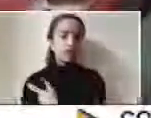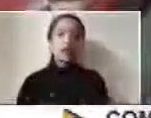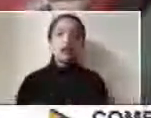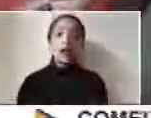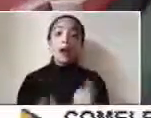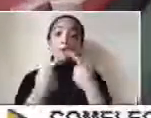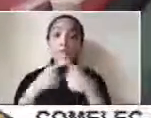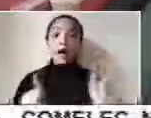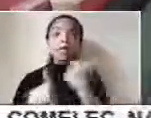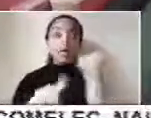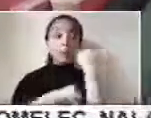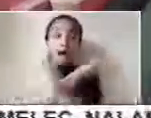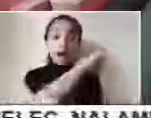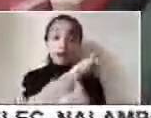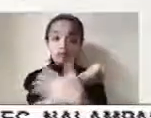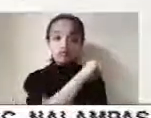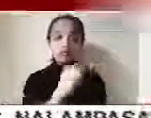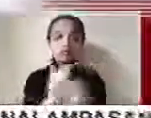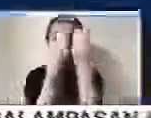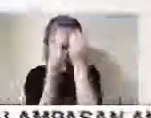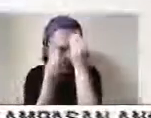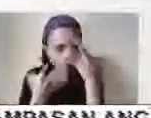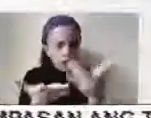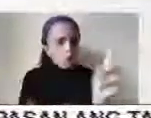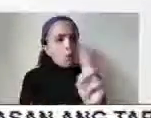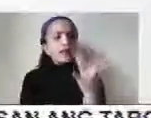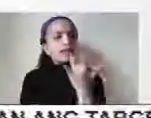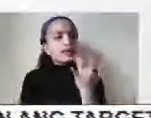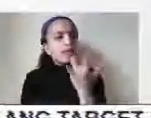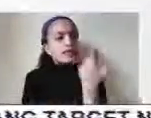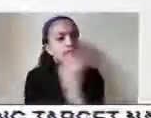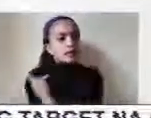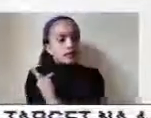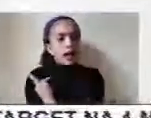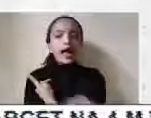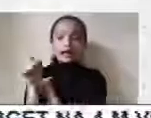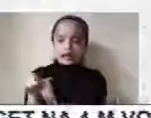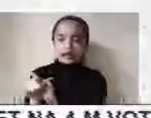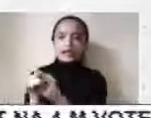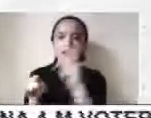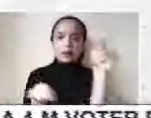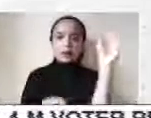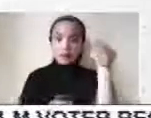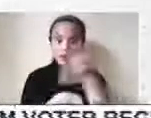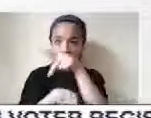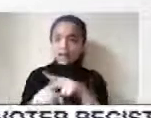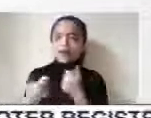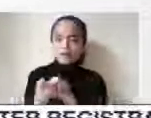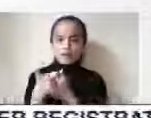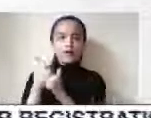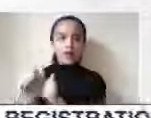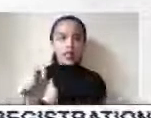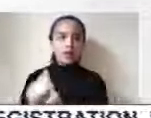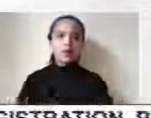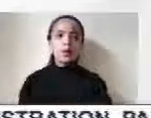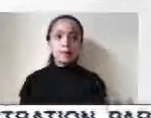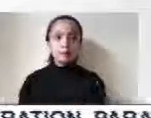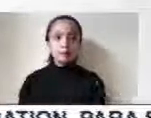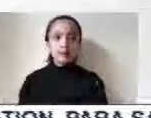at magpabakuna. Sa pinakahuling tala, papalo na sa higit 400,000 ang na-deploy na bakuna sa syudad.